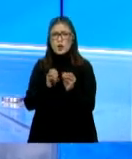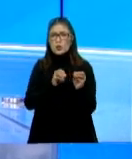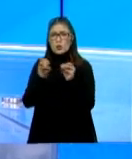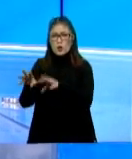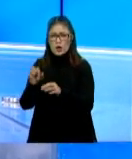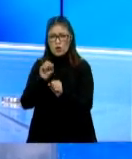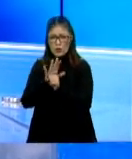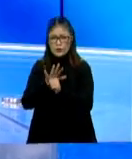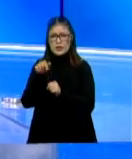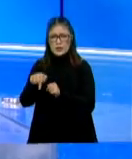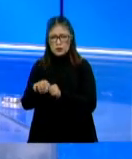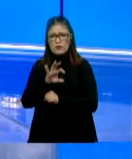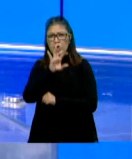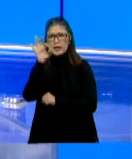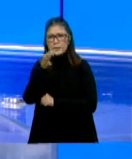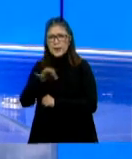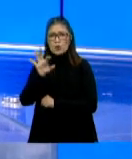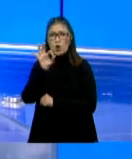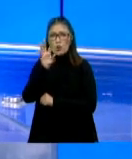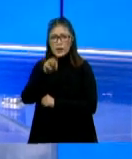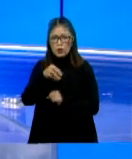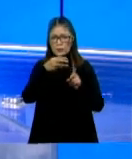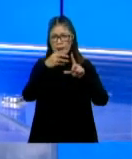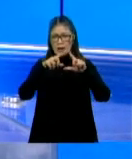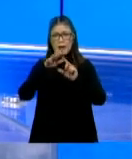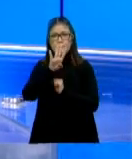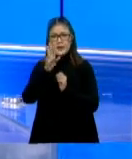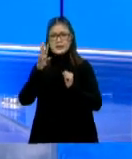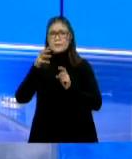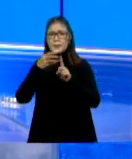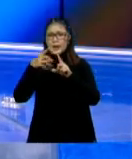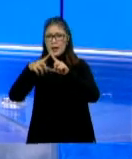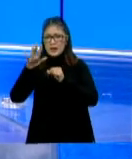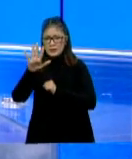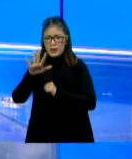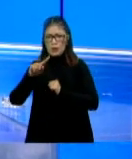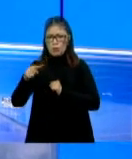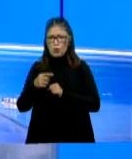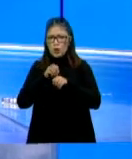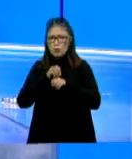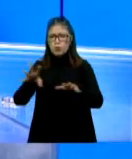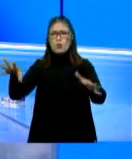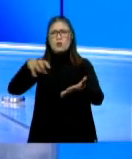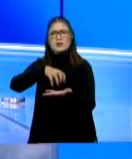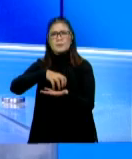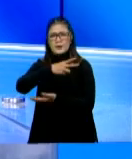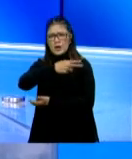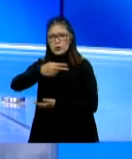penularan COVID-19 varian baru Omikron BA4 dan BA5 yang mulai merebak di sejumlah wilayah di